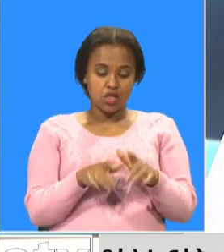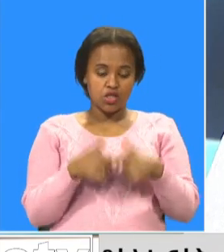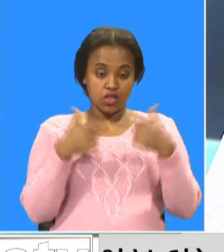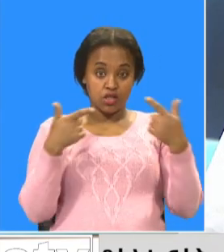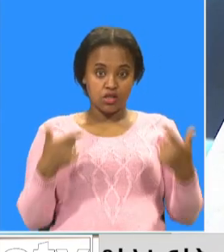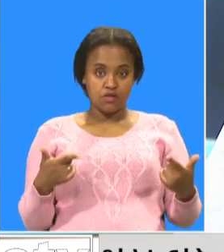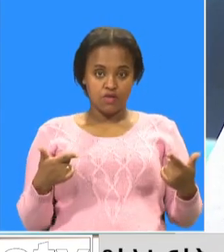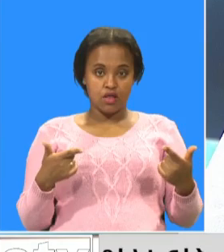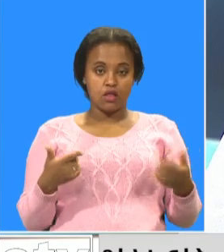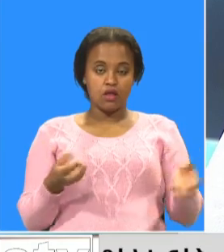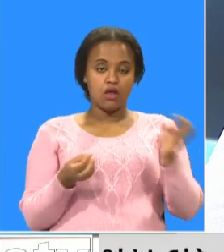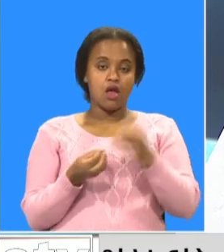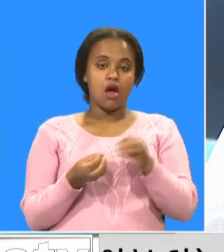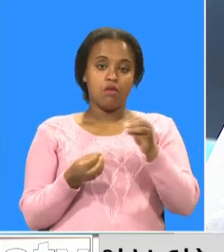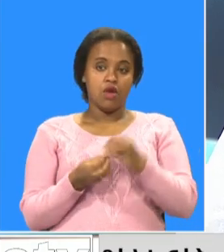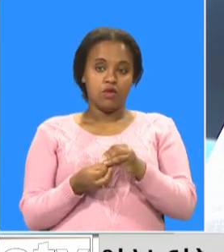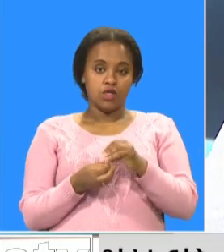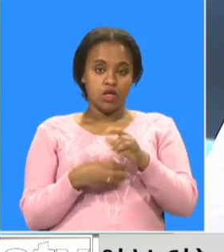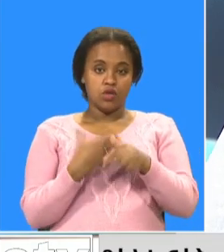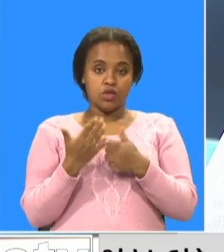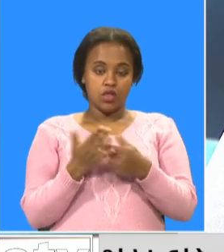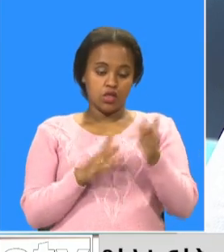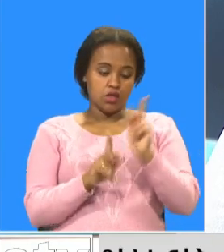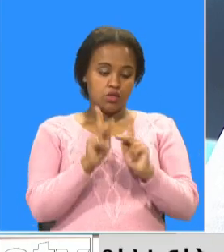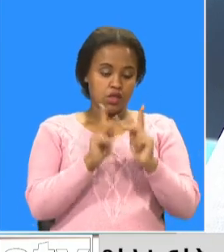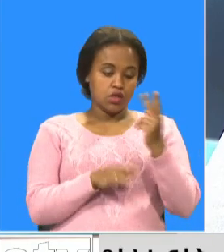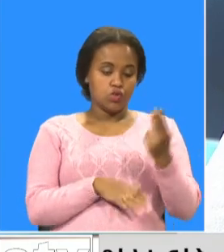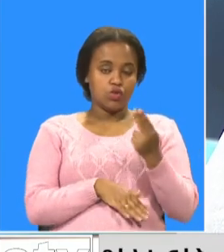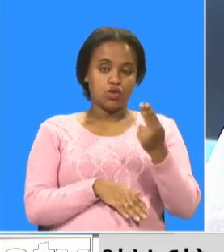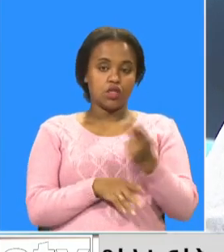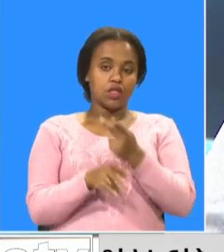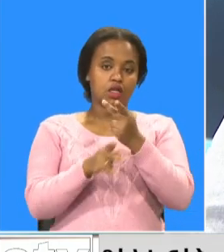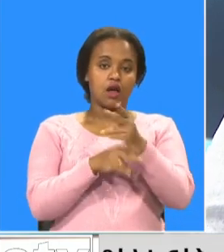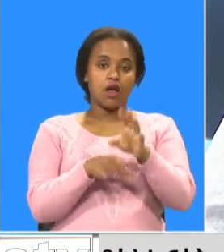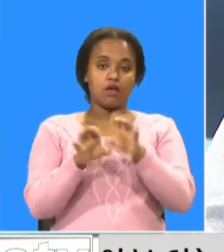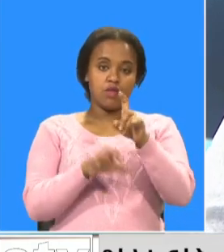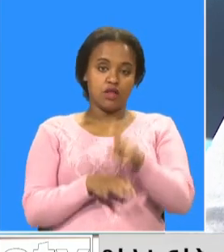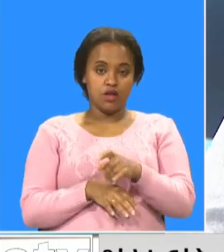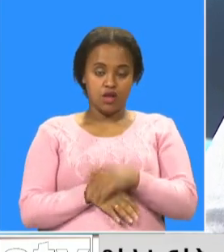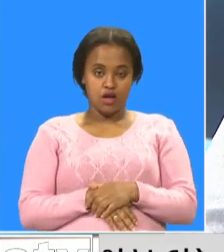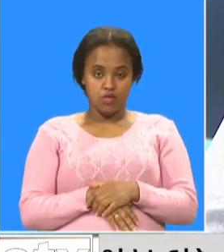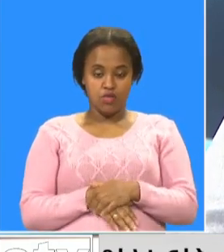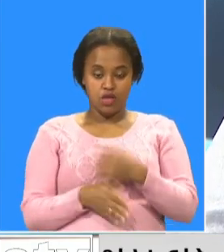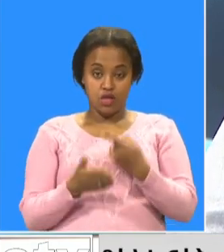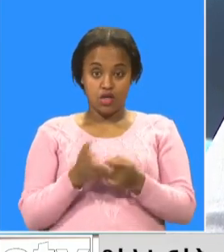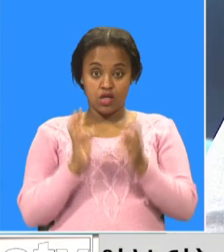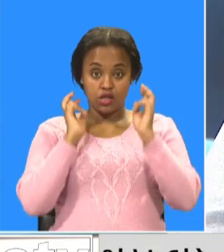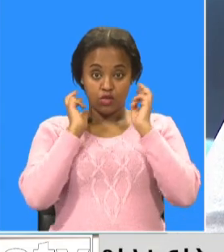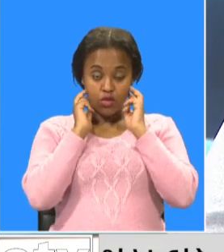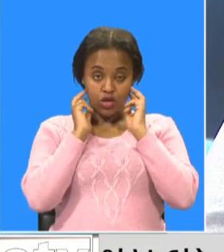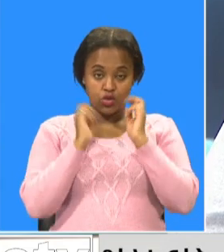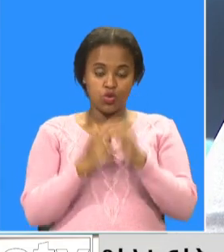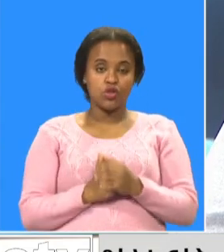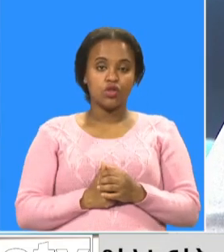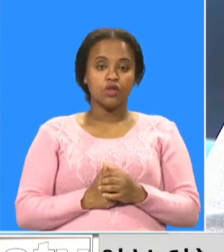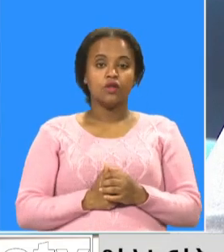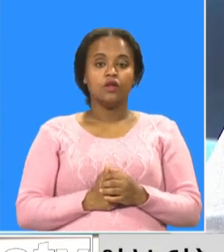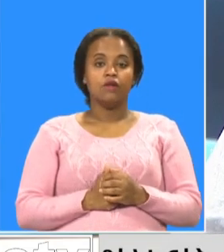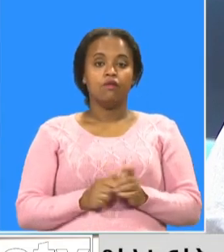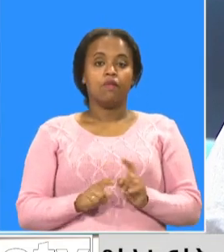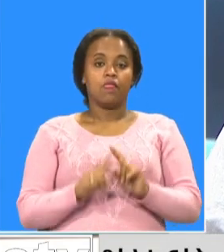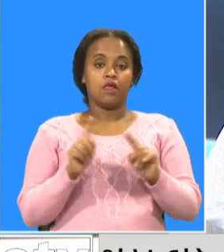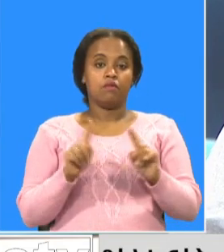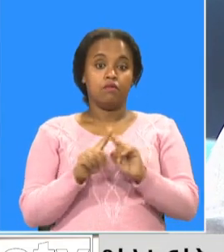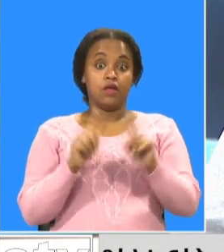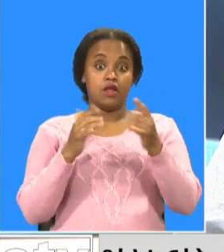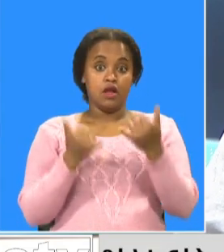ስፋት ያባብሳሉ። ስለዚህ ህብረተሰቡ ጥንቃቄ ማድረግ አለበት ነው። እነዚህ ማስኮች በተለይ ቫልቭ ያላቸው በተለይ